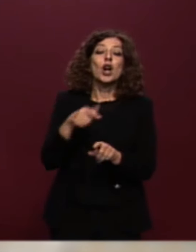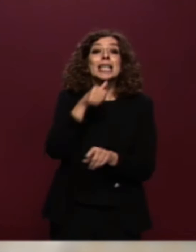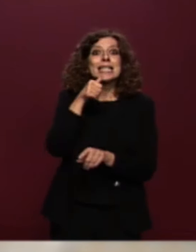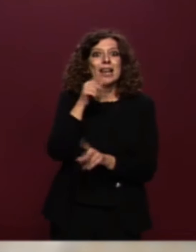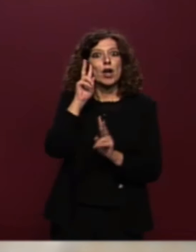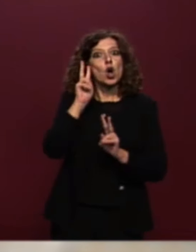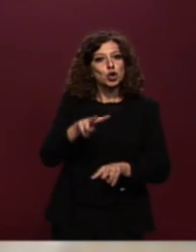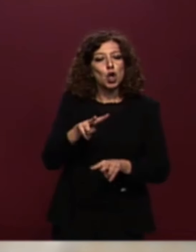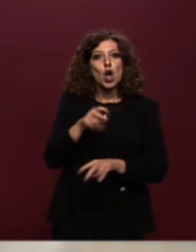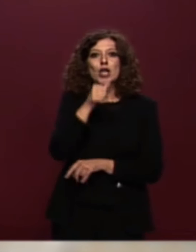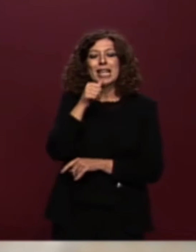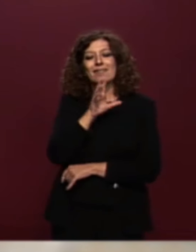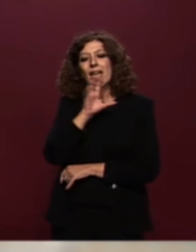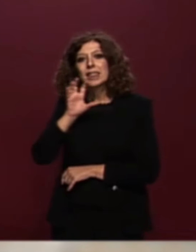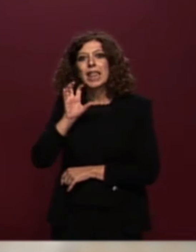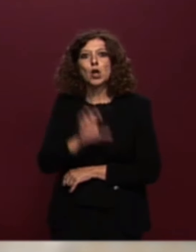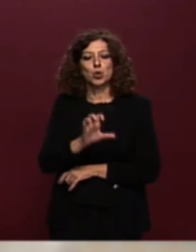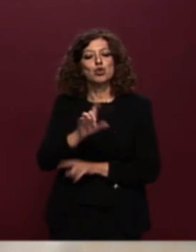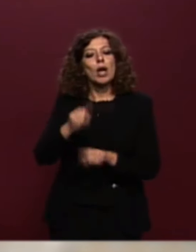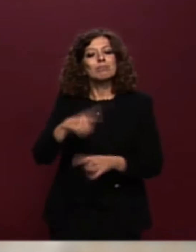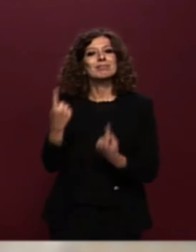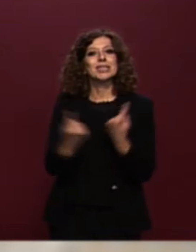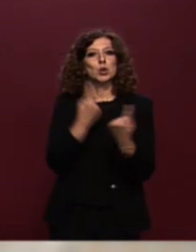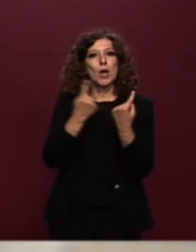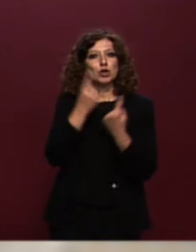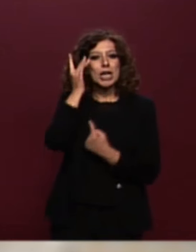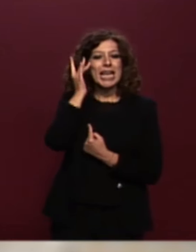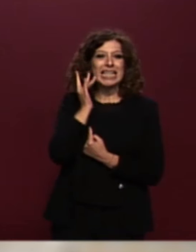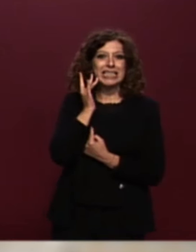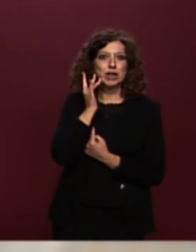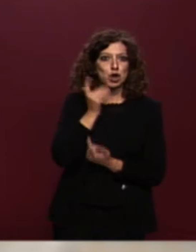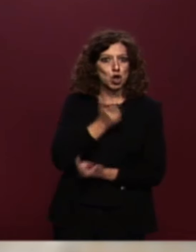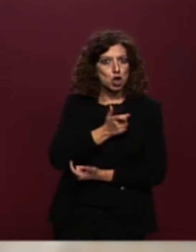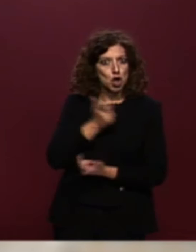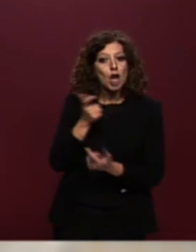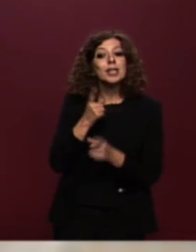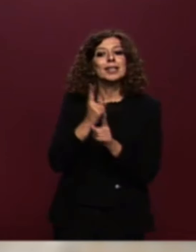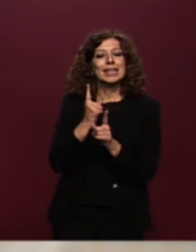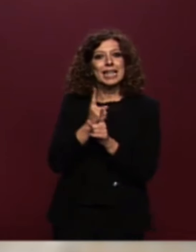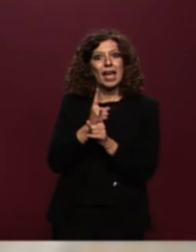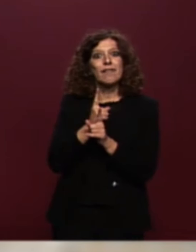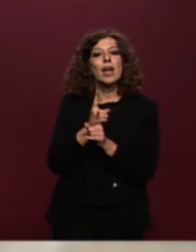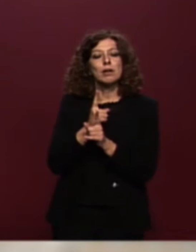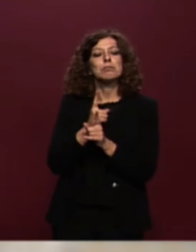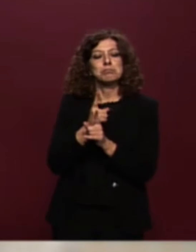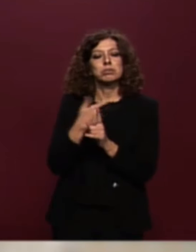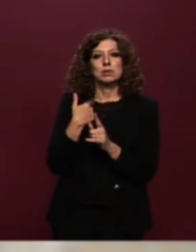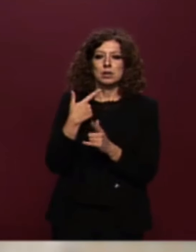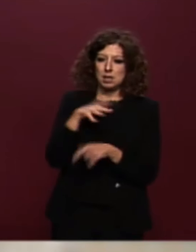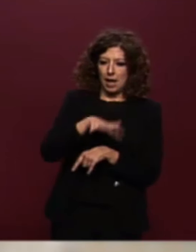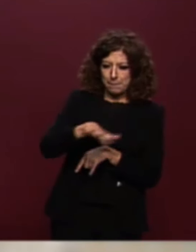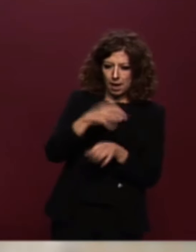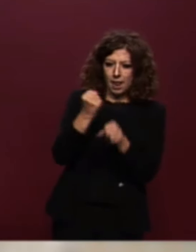denunciare situazioni di pericolo e di contribuire attivamente a creare un ambiente di lavoro